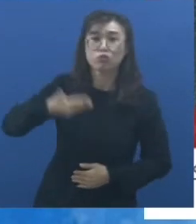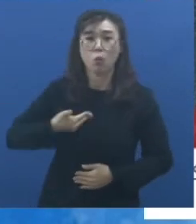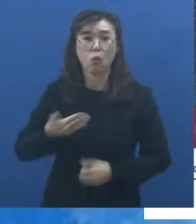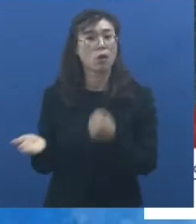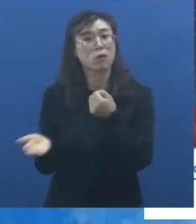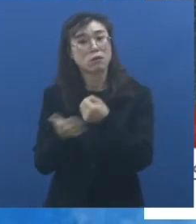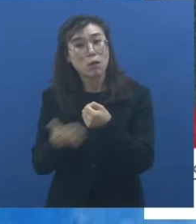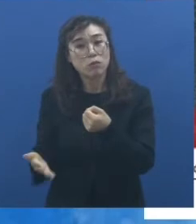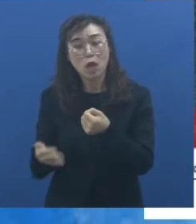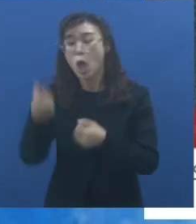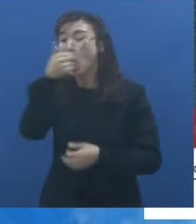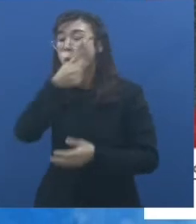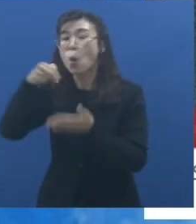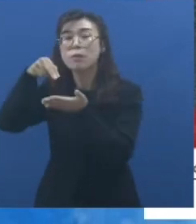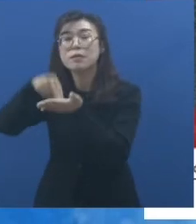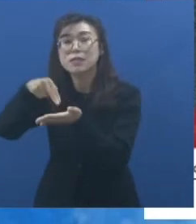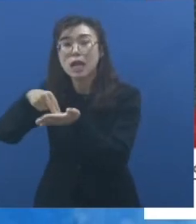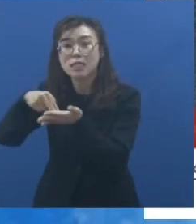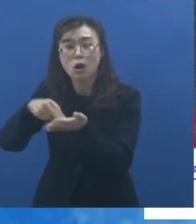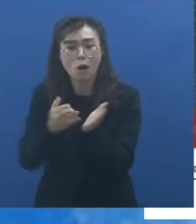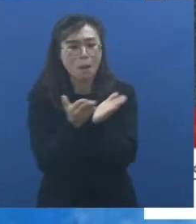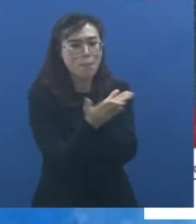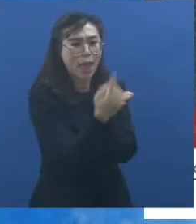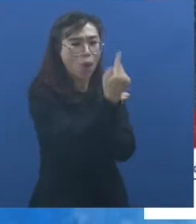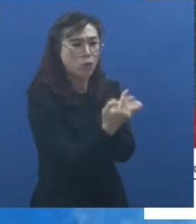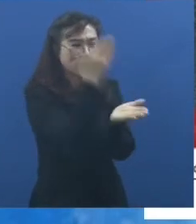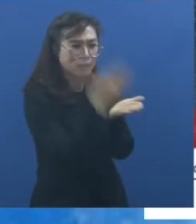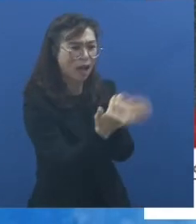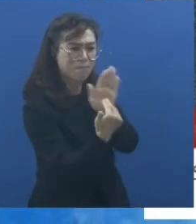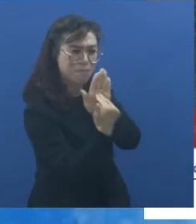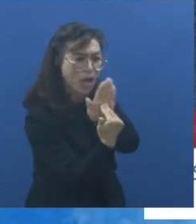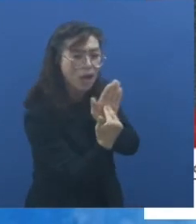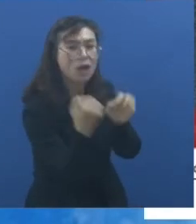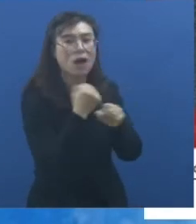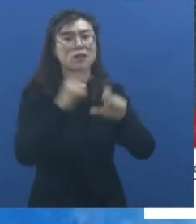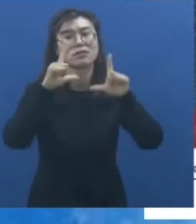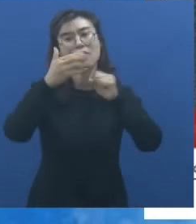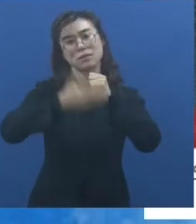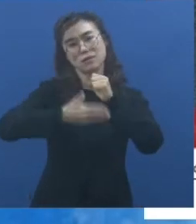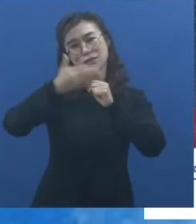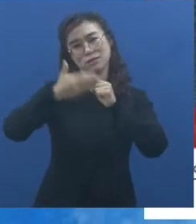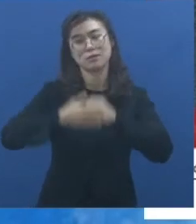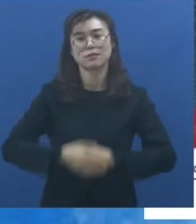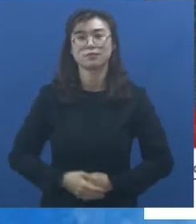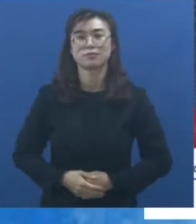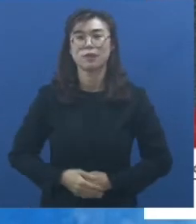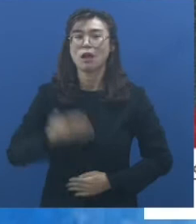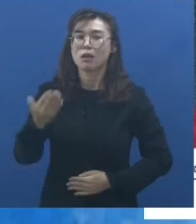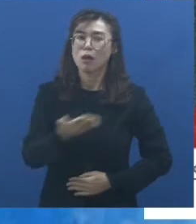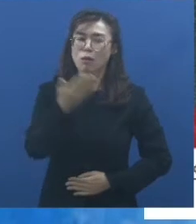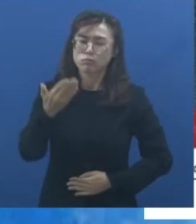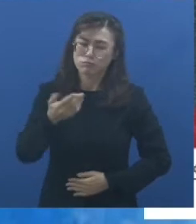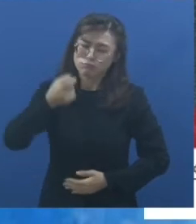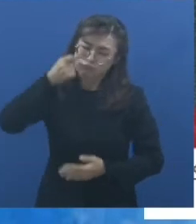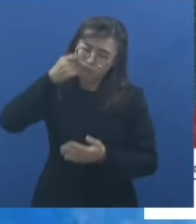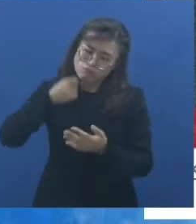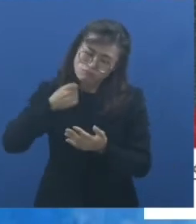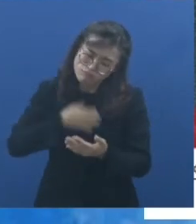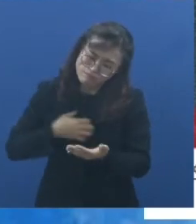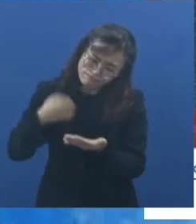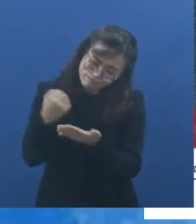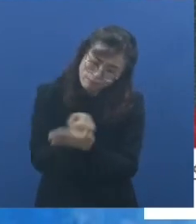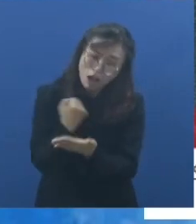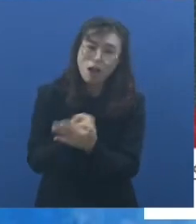그래서 부끄 껌이 들어오지 마세요 하고 맡고 있는 장면이에요 그런데 여러분들 슬프게도 지금